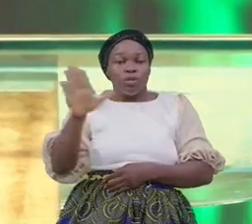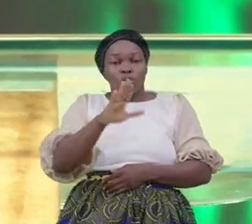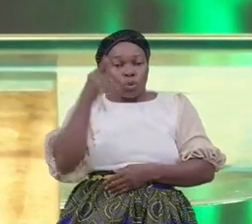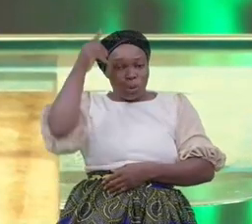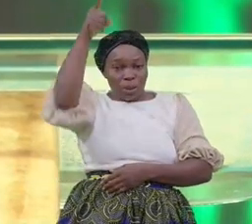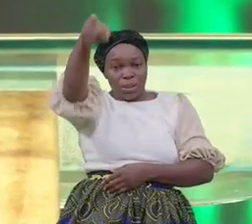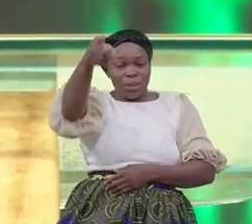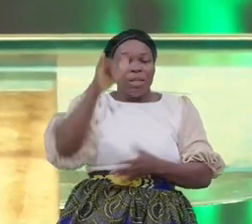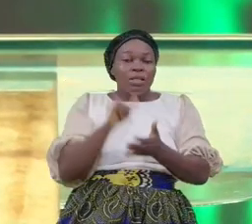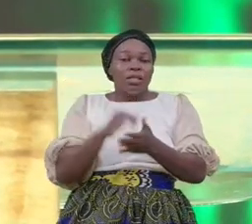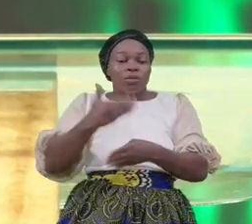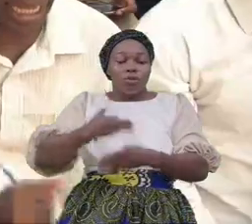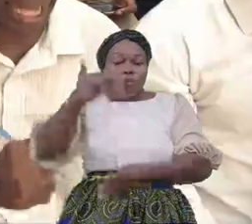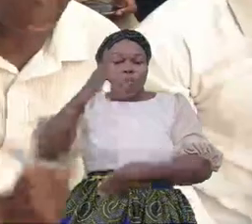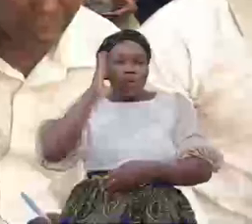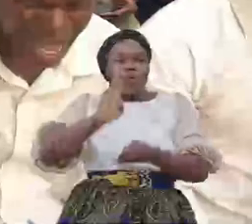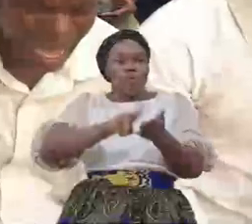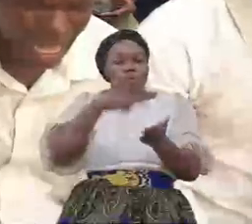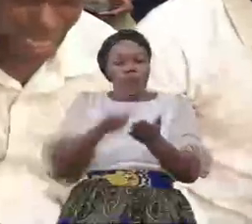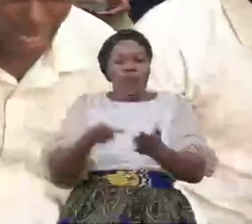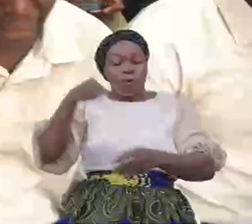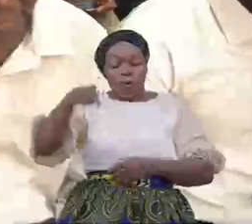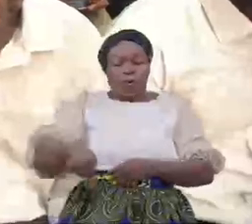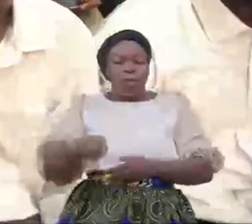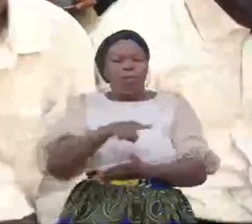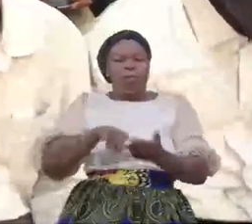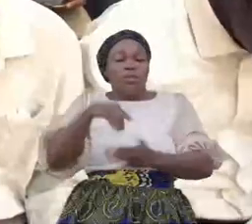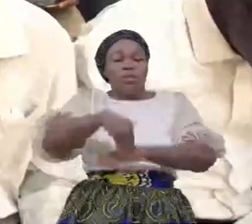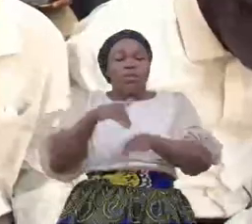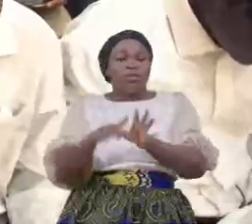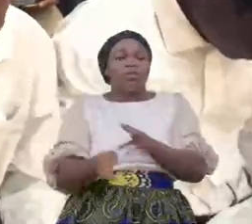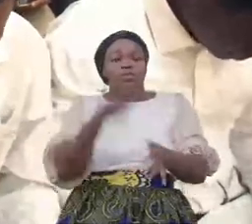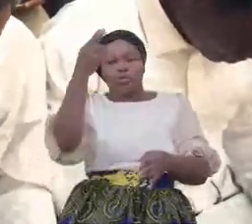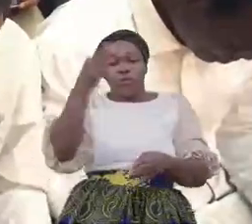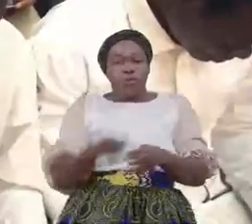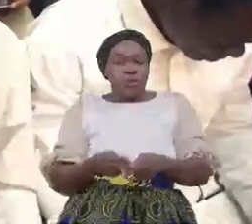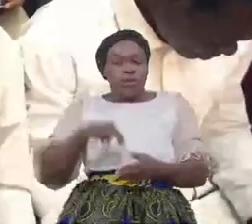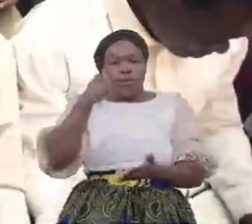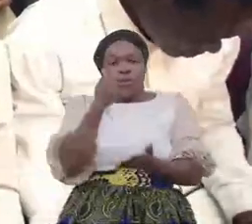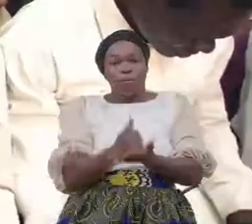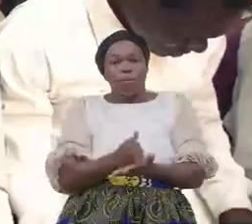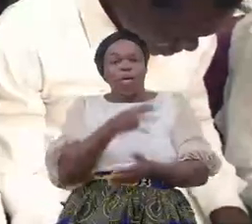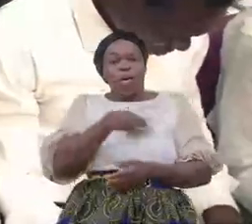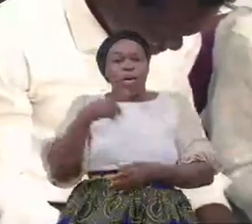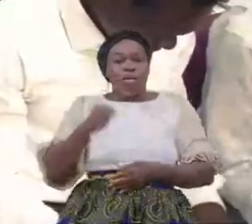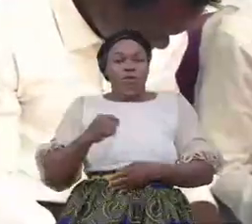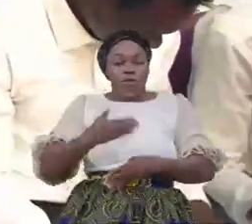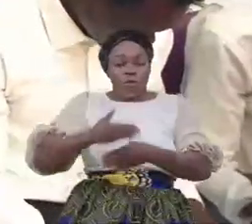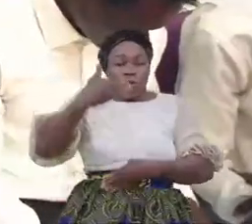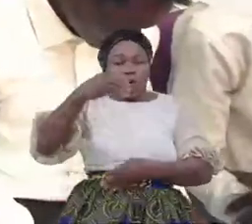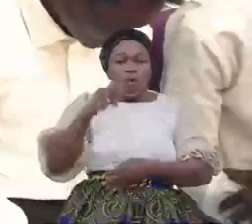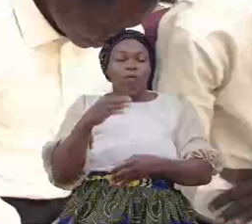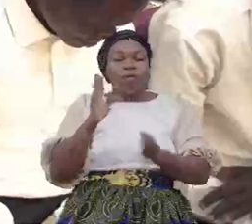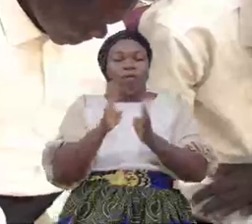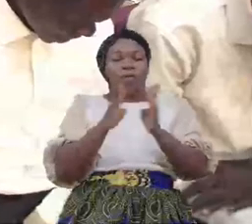cette muraille s'écroulera ce soir au nom de Jésus-Christ. Alors la muraille de